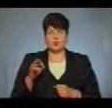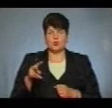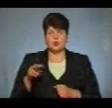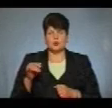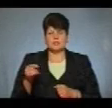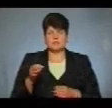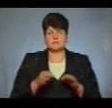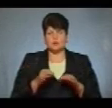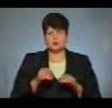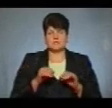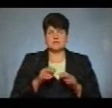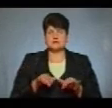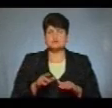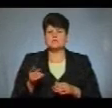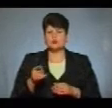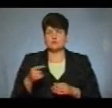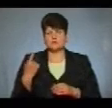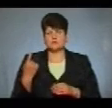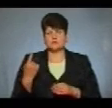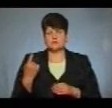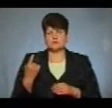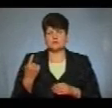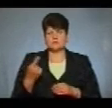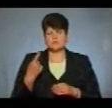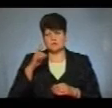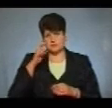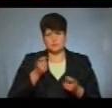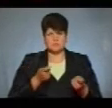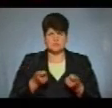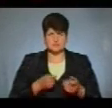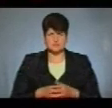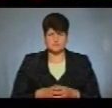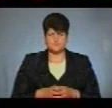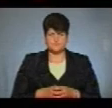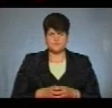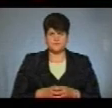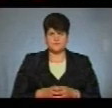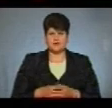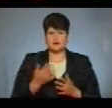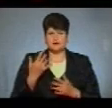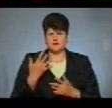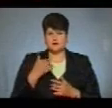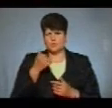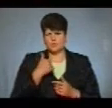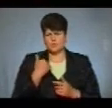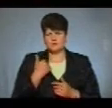ресурсів Тернопільської облдержадміністрації Орест Сінгалевич. Останніх пару десятків